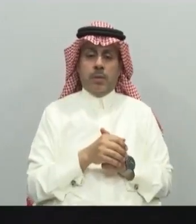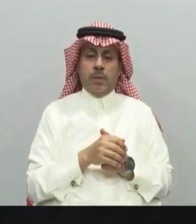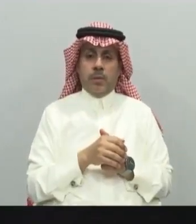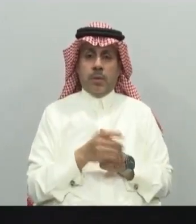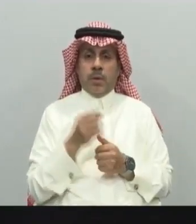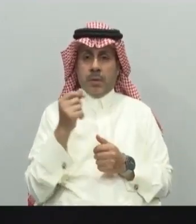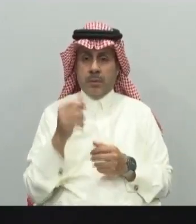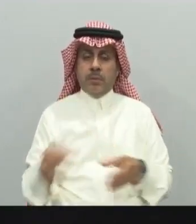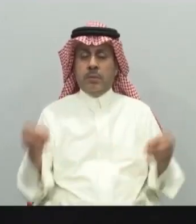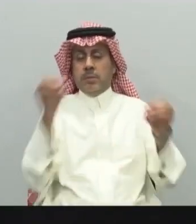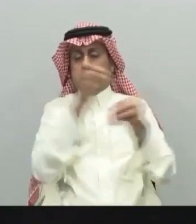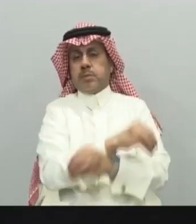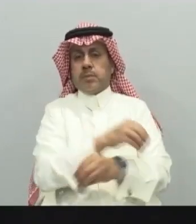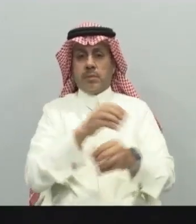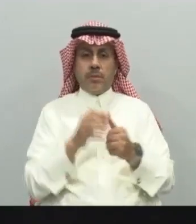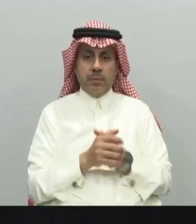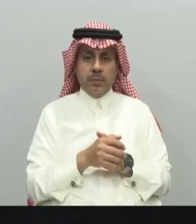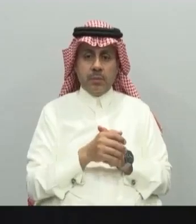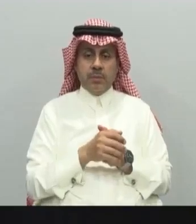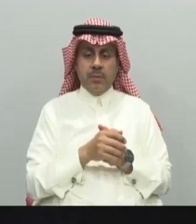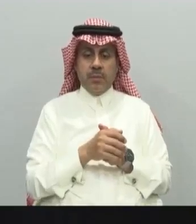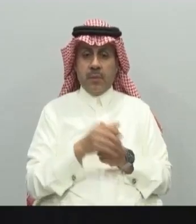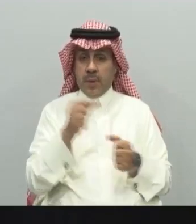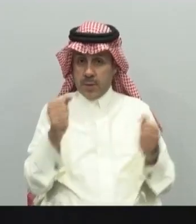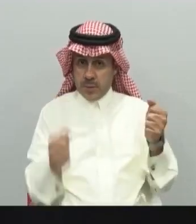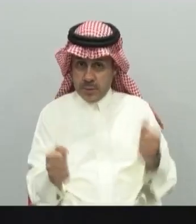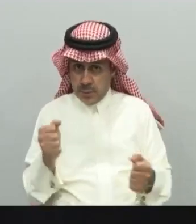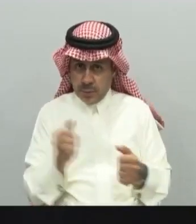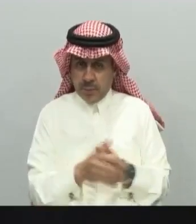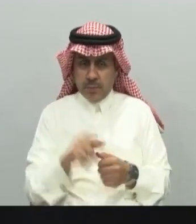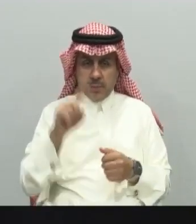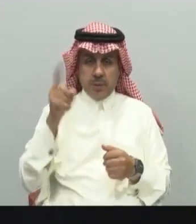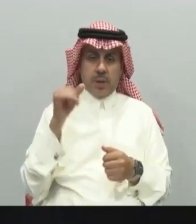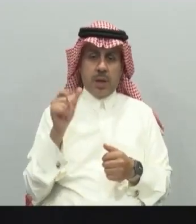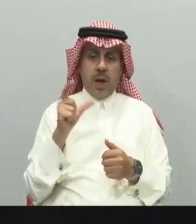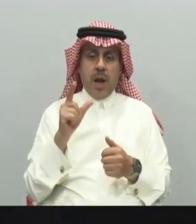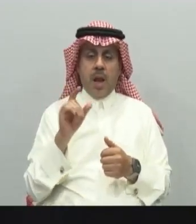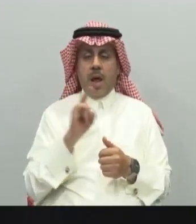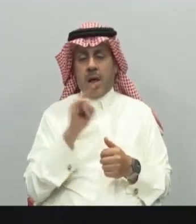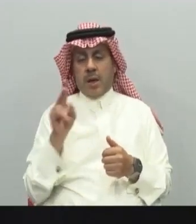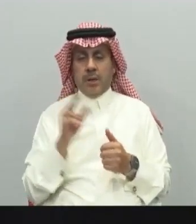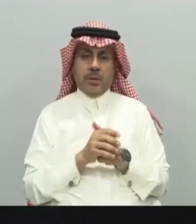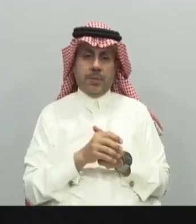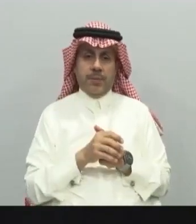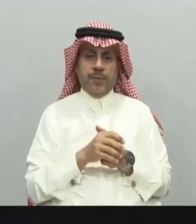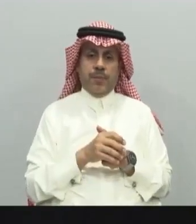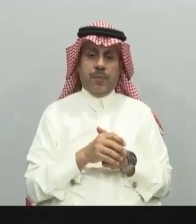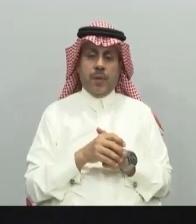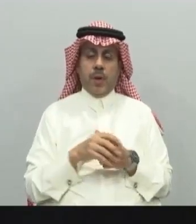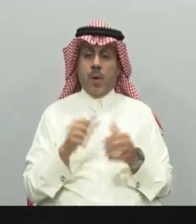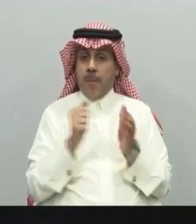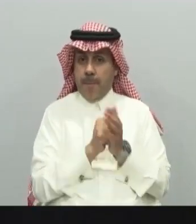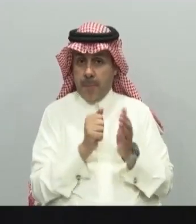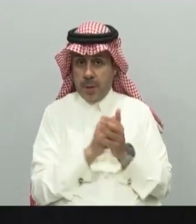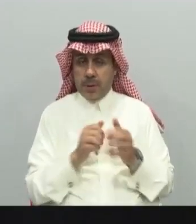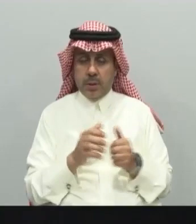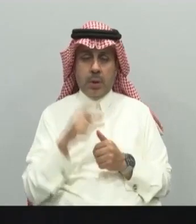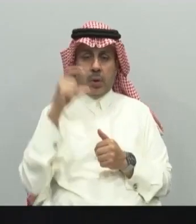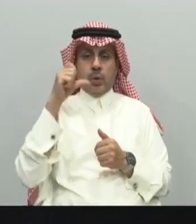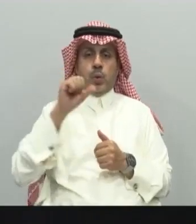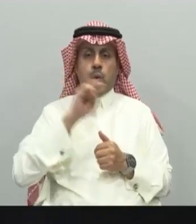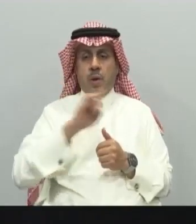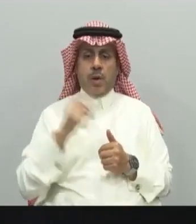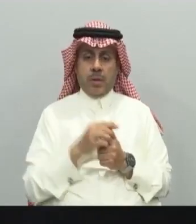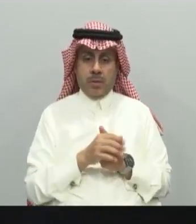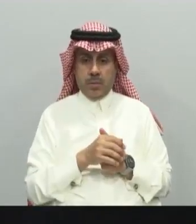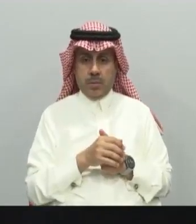ومال غير ربوي كسياره بريالات او بيت بدولارات هذا جائز لا